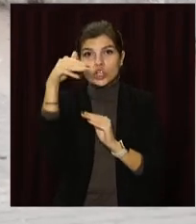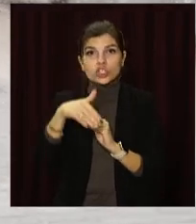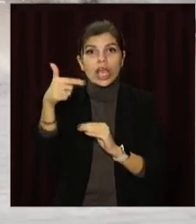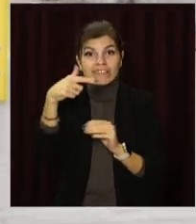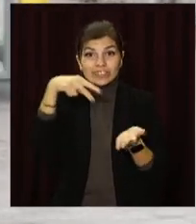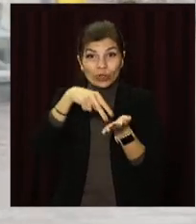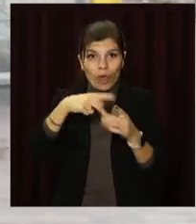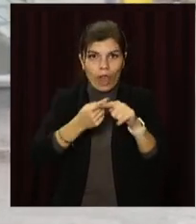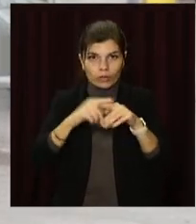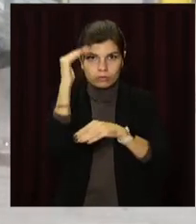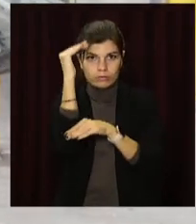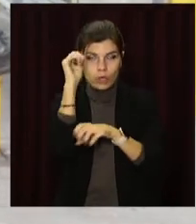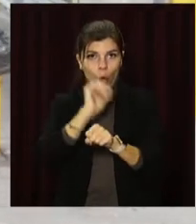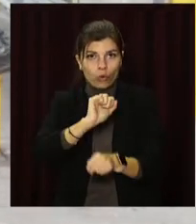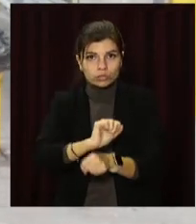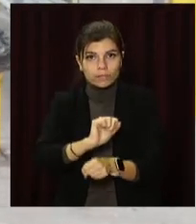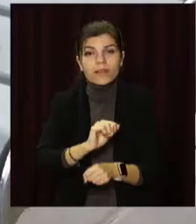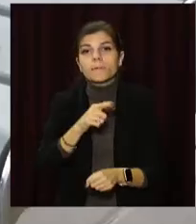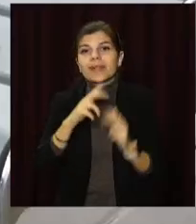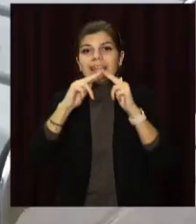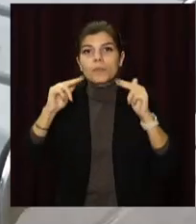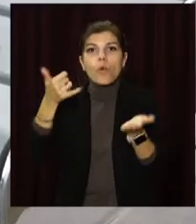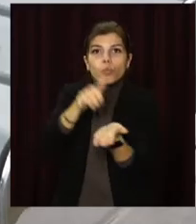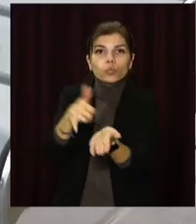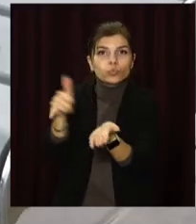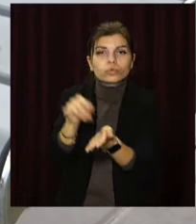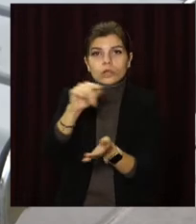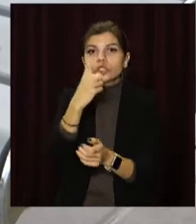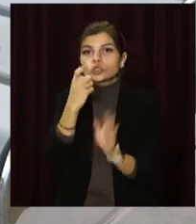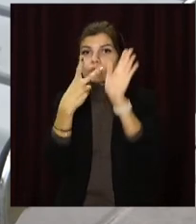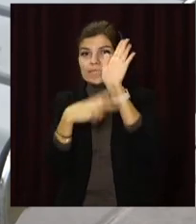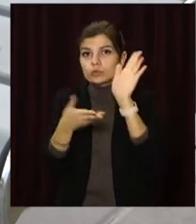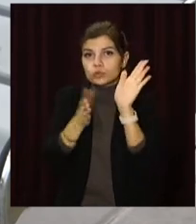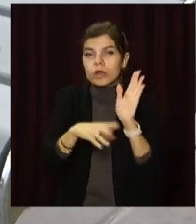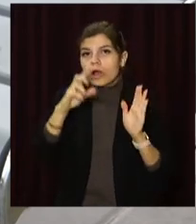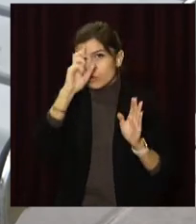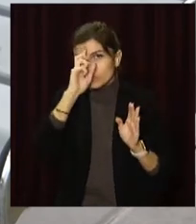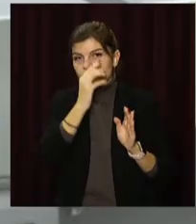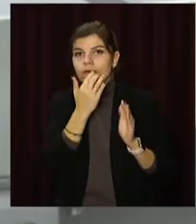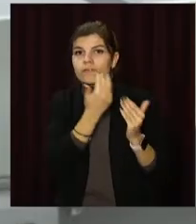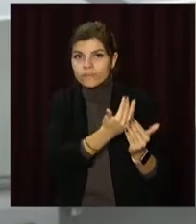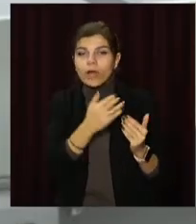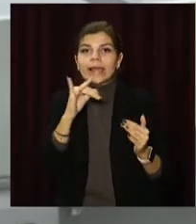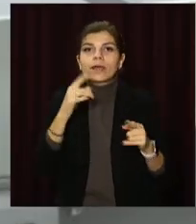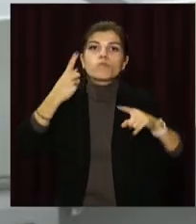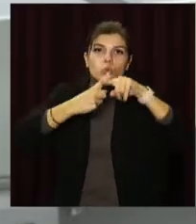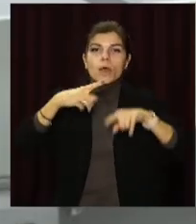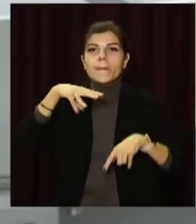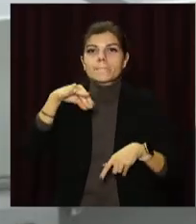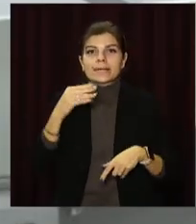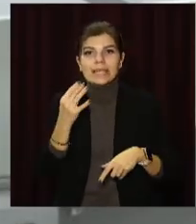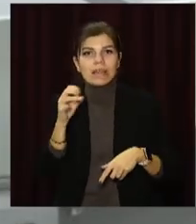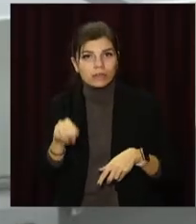гривень. Загалом за останні 3 роки у Дніпрі їх встановили приблизно 170 коштом міським та меценатів. У планах